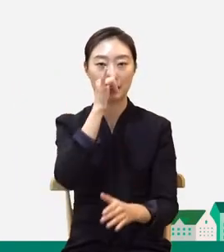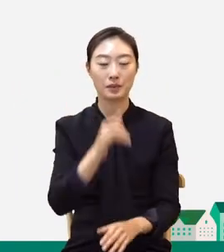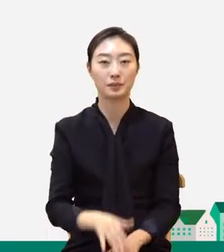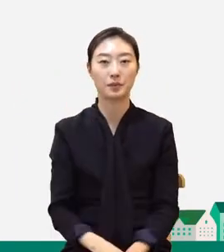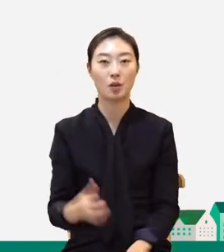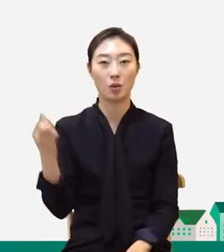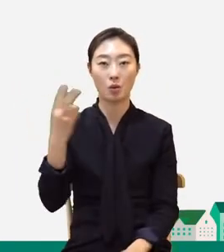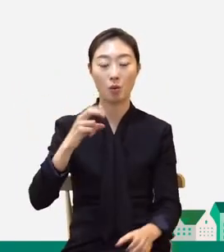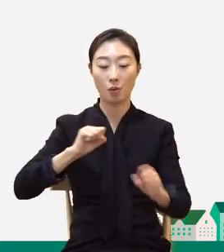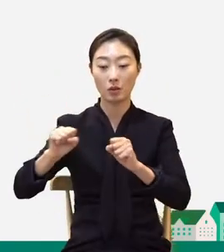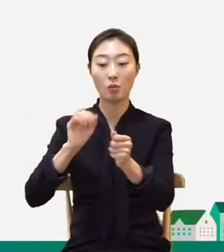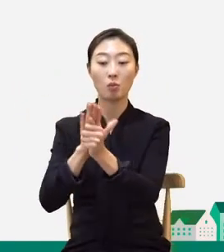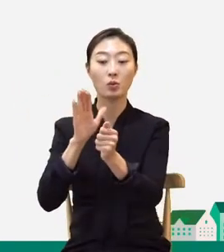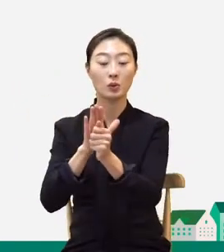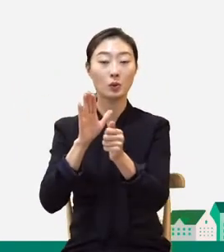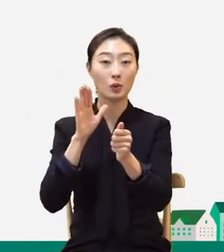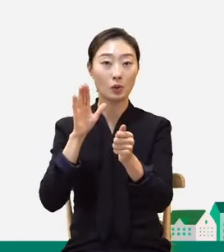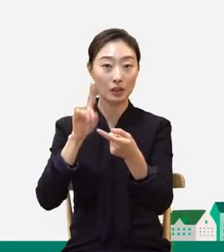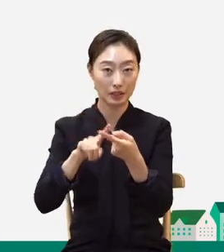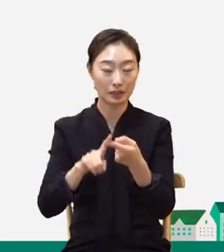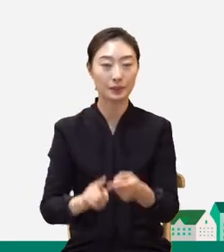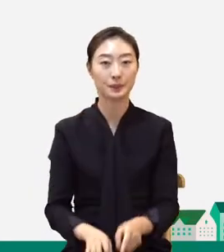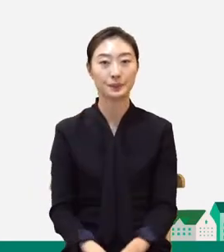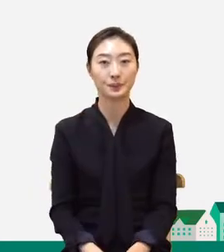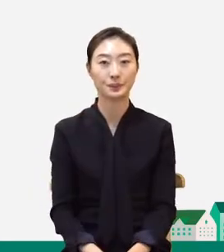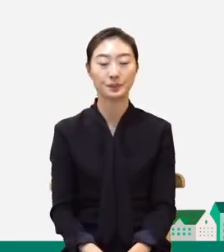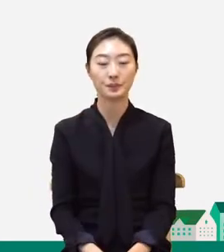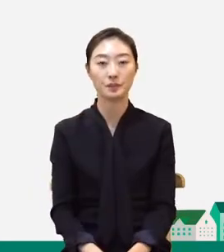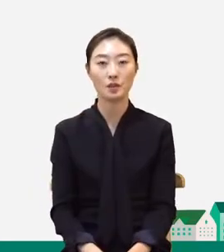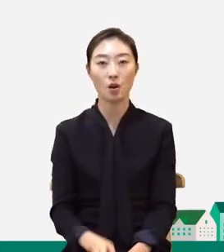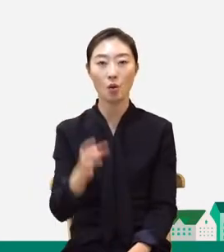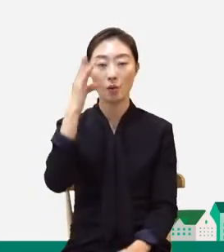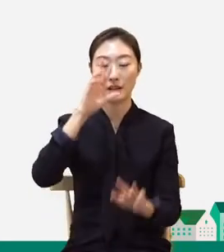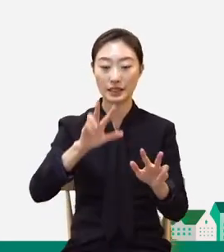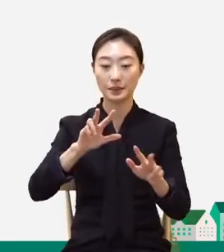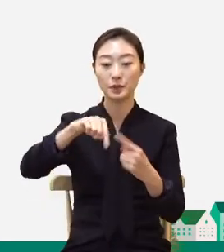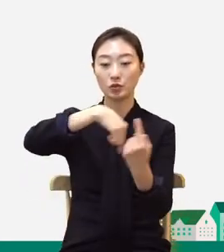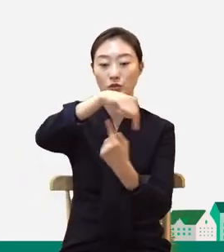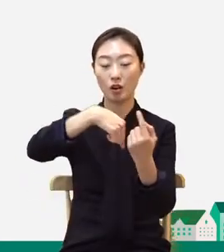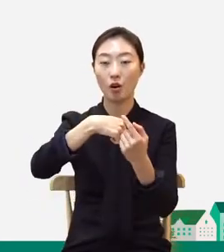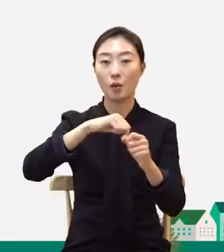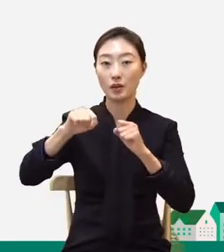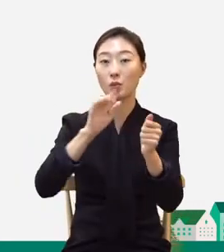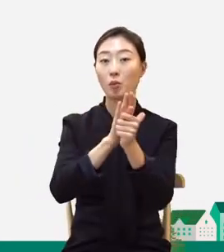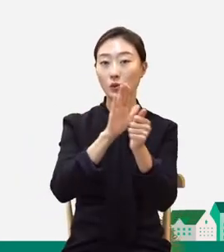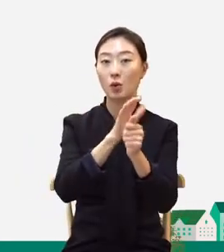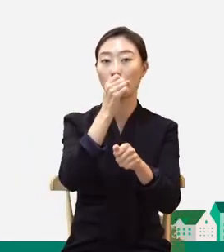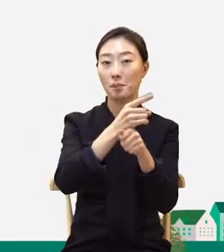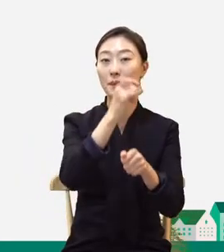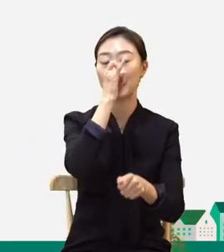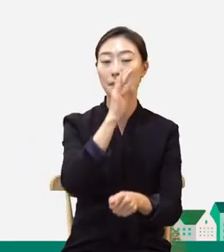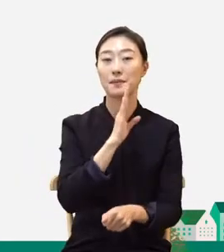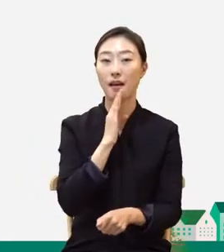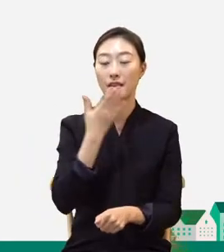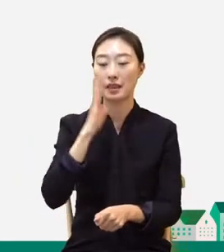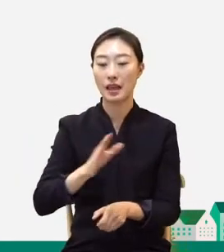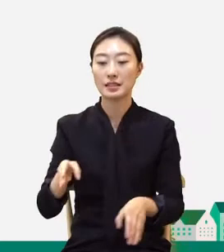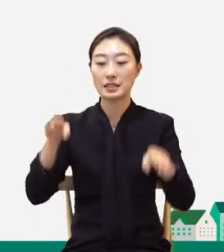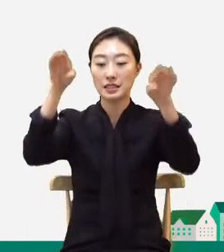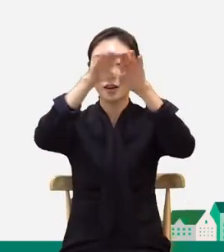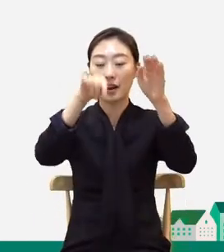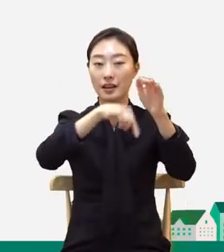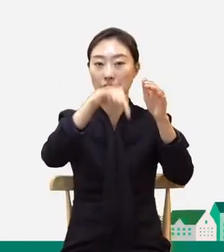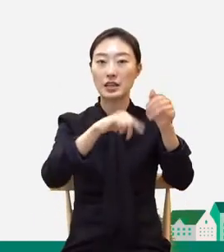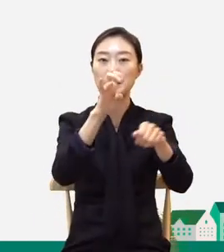그리고 활동보조 지원에 있어서는 기존에 지금 운영되는 활동지원 제도가 있지만 시설에서